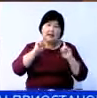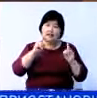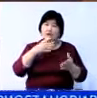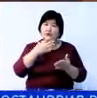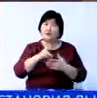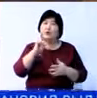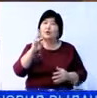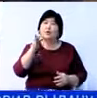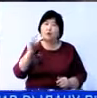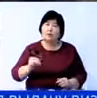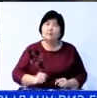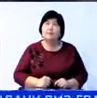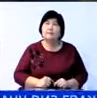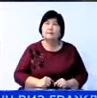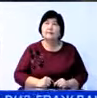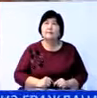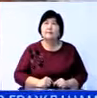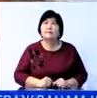свои кюи.